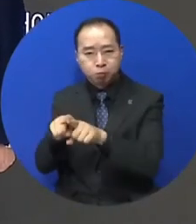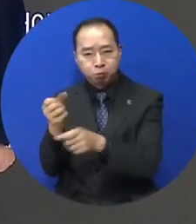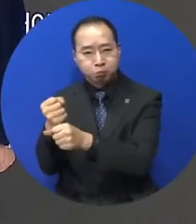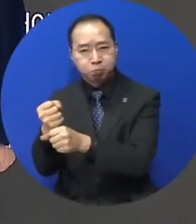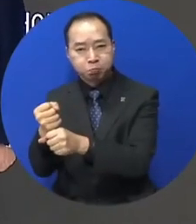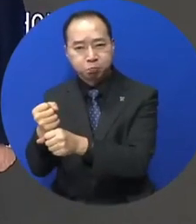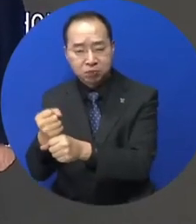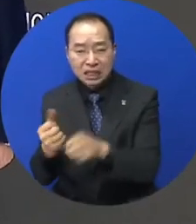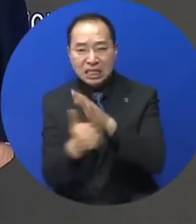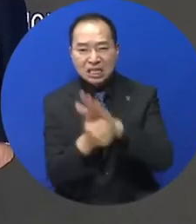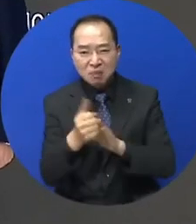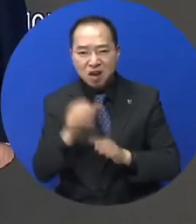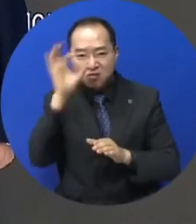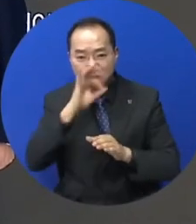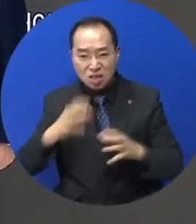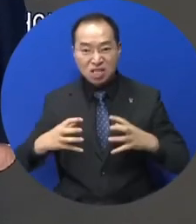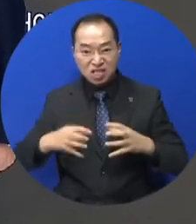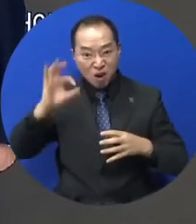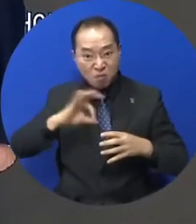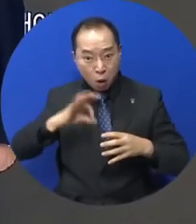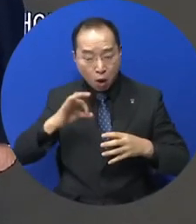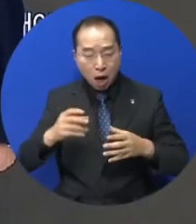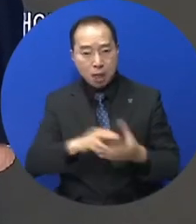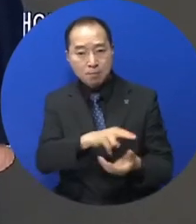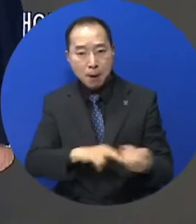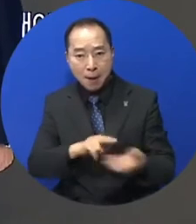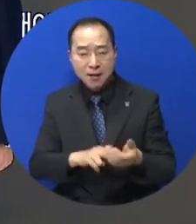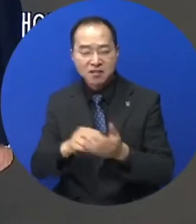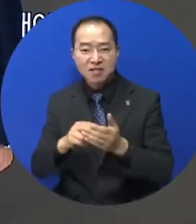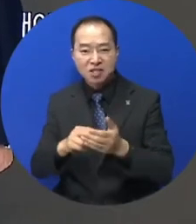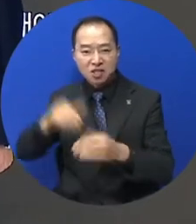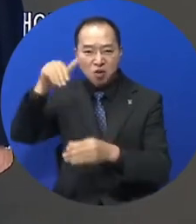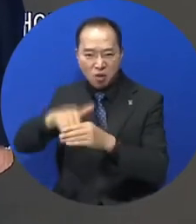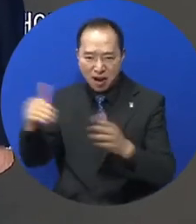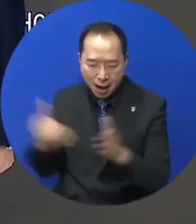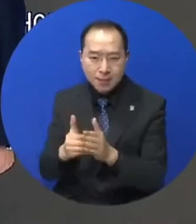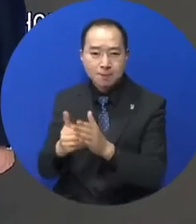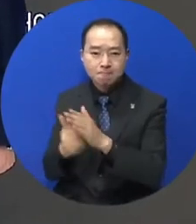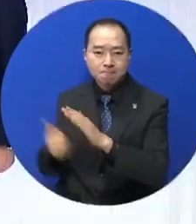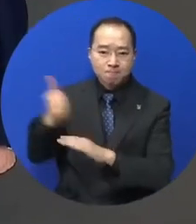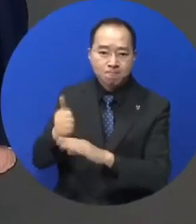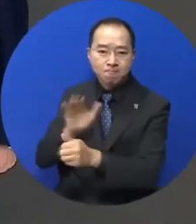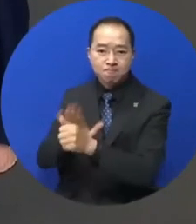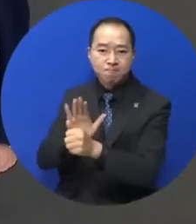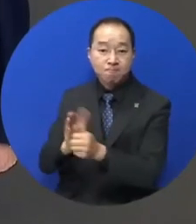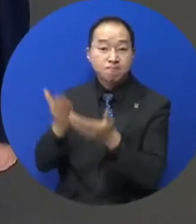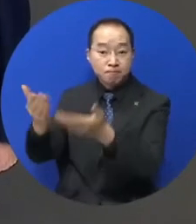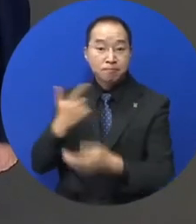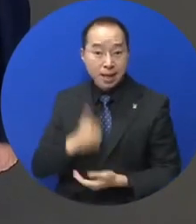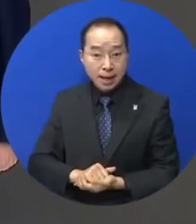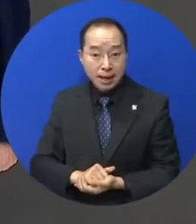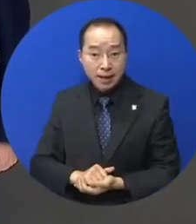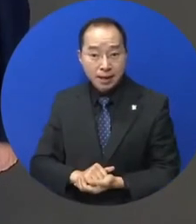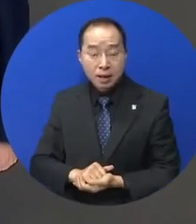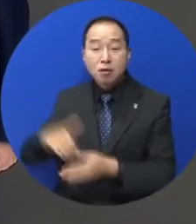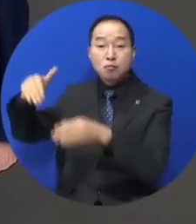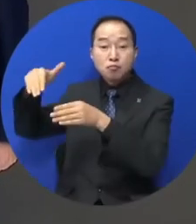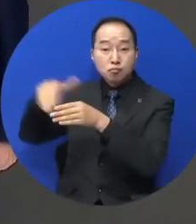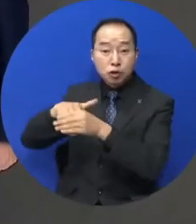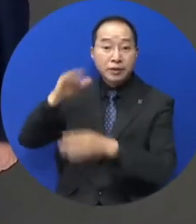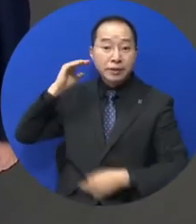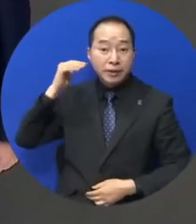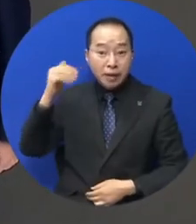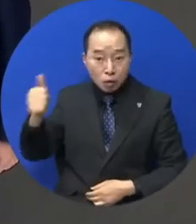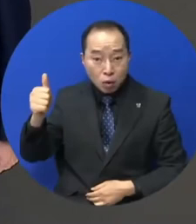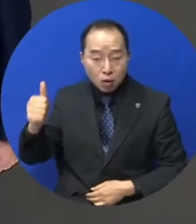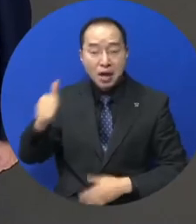희망대지를 팔면서 그 대통령 선거를 승리로 이끌 때까지 끝까지 지켜드렸습니다. 문재인 대통령께서